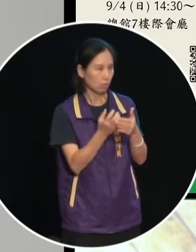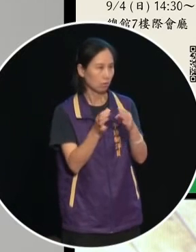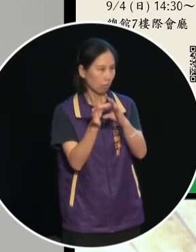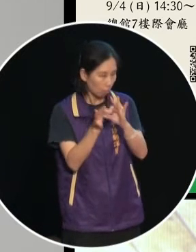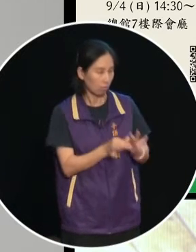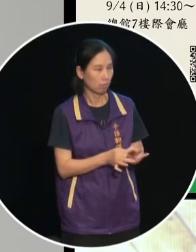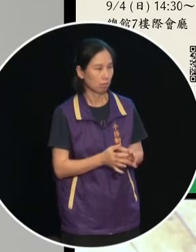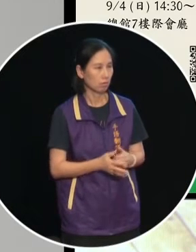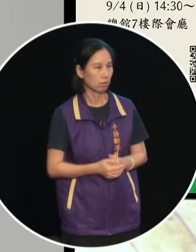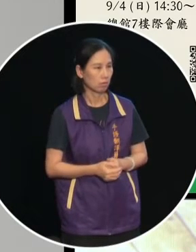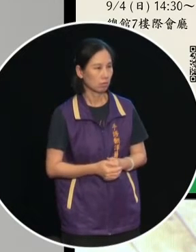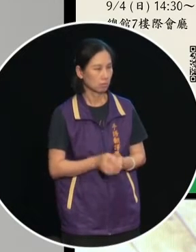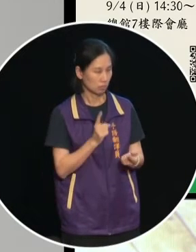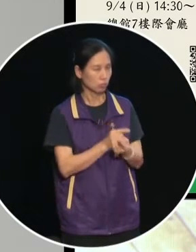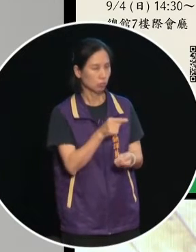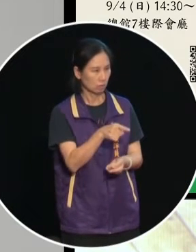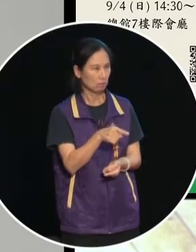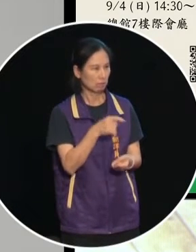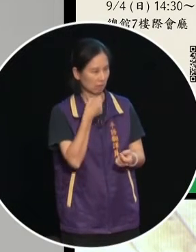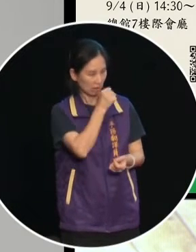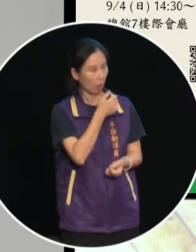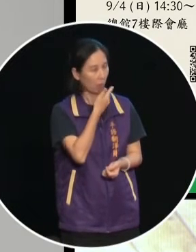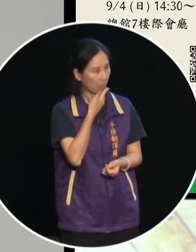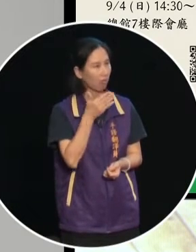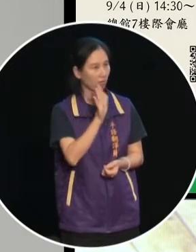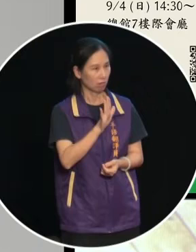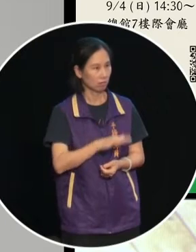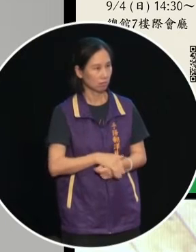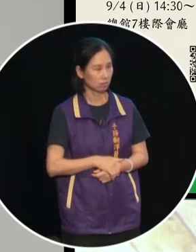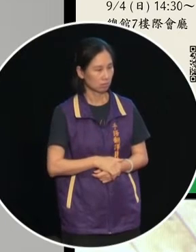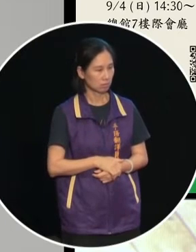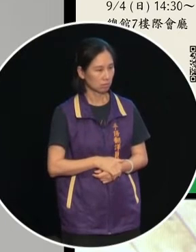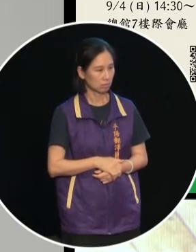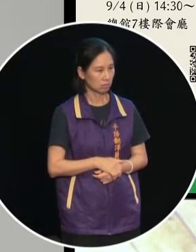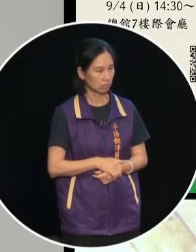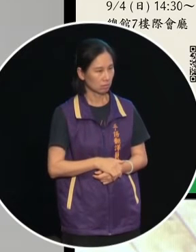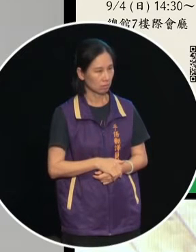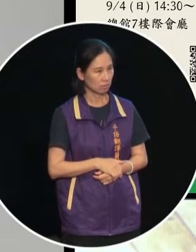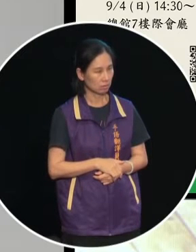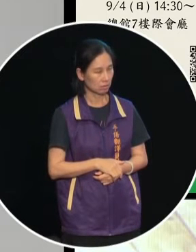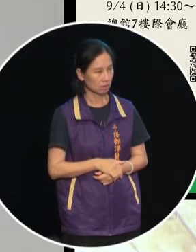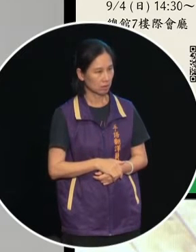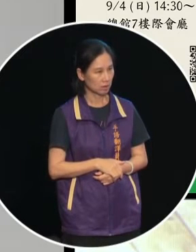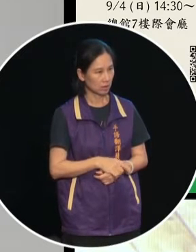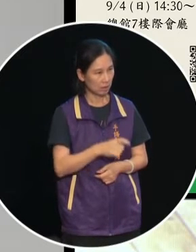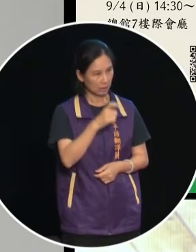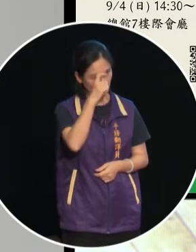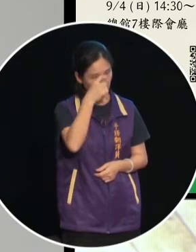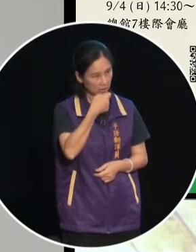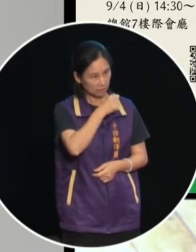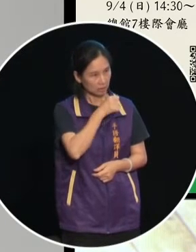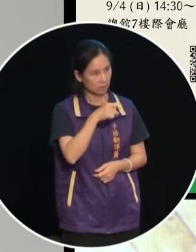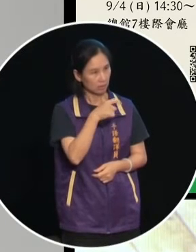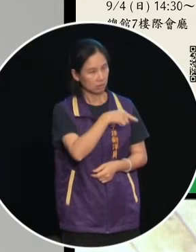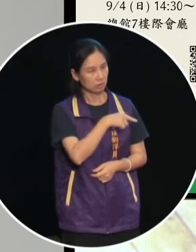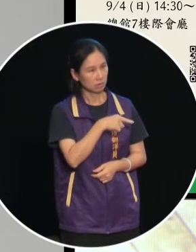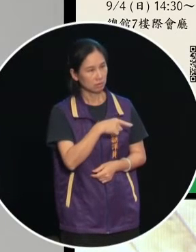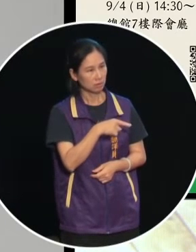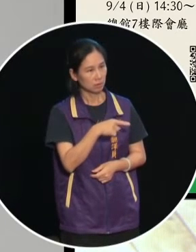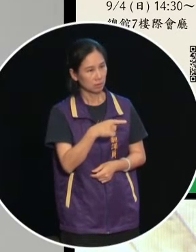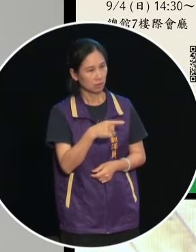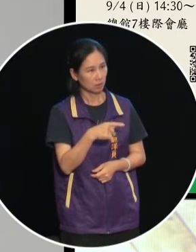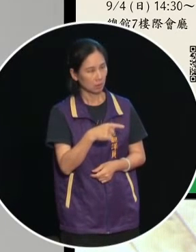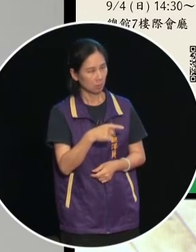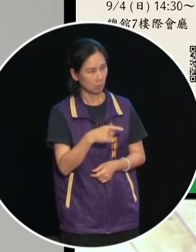是对台湾非常有利，因为半导体比世界最先进的。那么我希望台湾政府，不管是政府或者经济界，全力